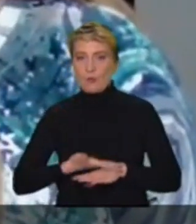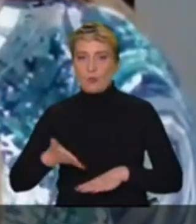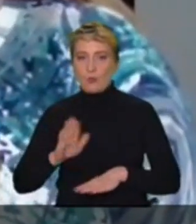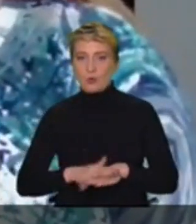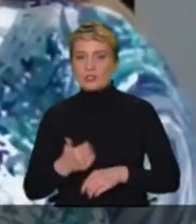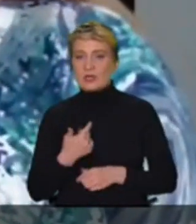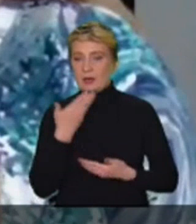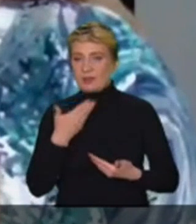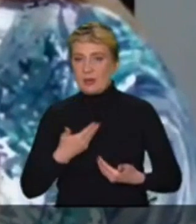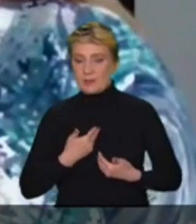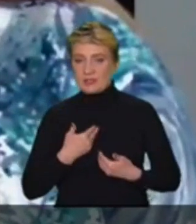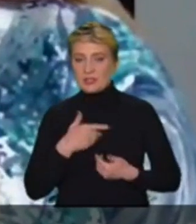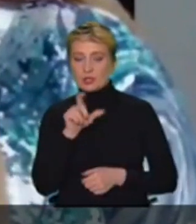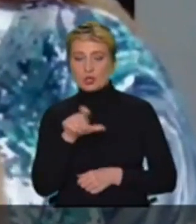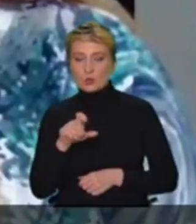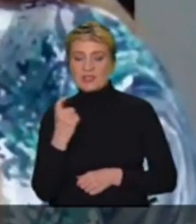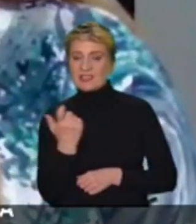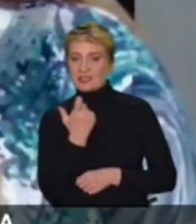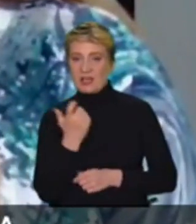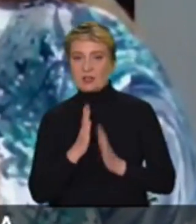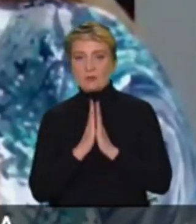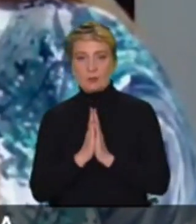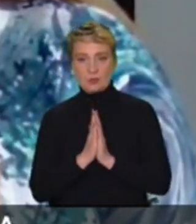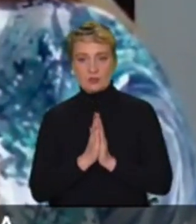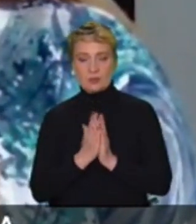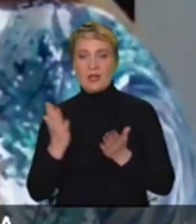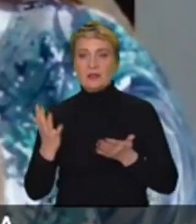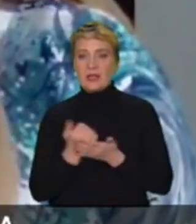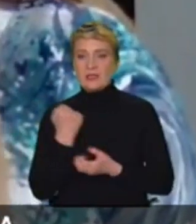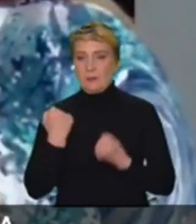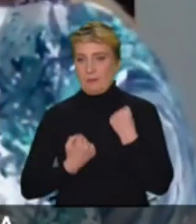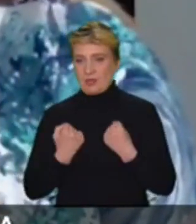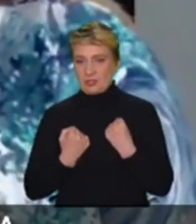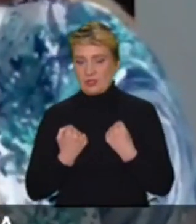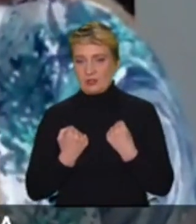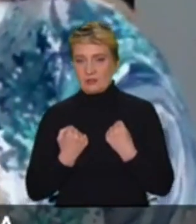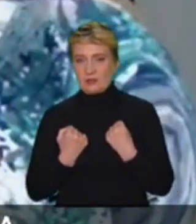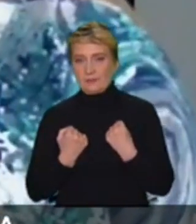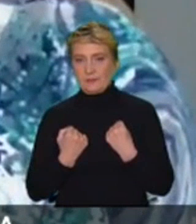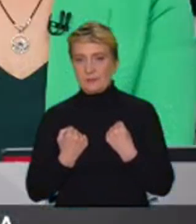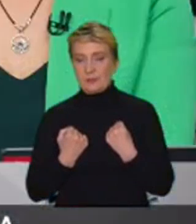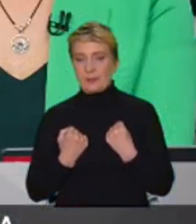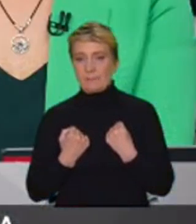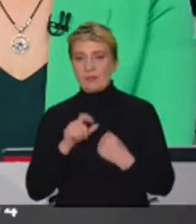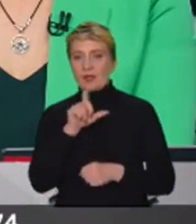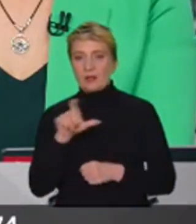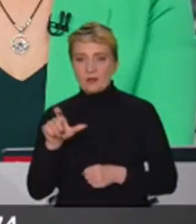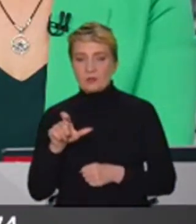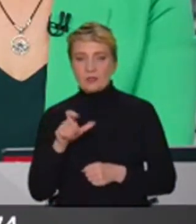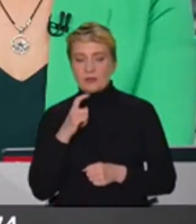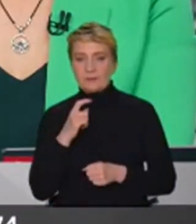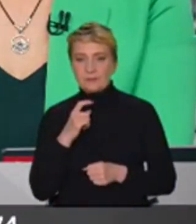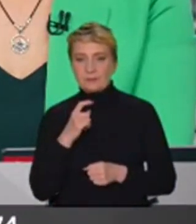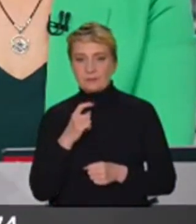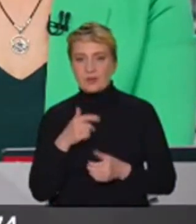мне обратились люди из Харькова с просьбой помочь им найти машину, и, собственно, я разместила это в Твиттере. Люди это активно лайкали, репостили,